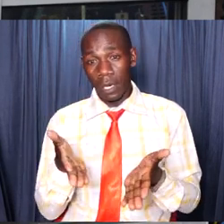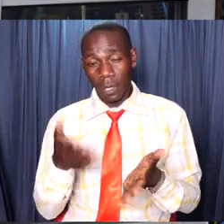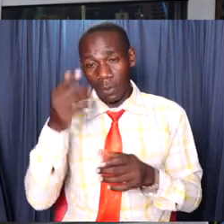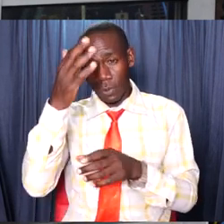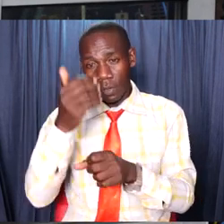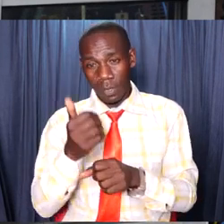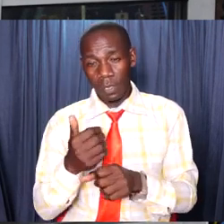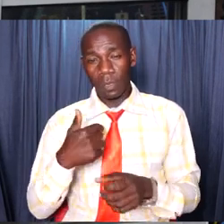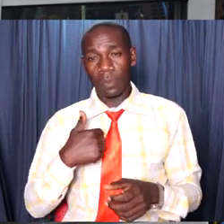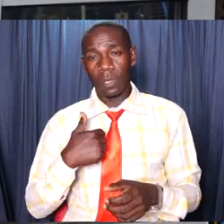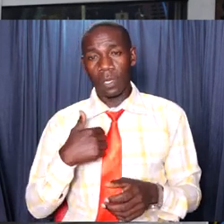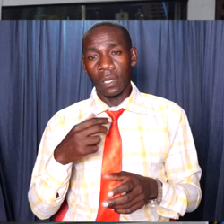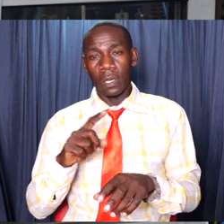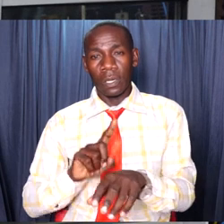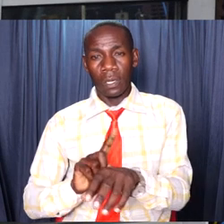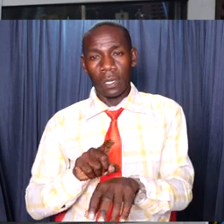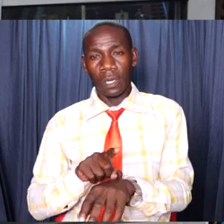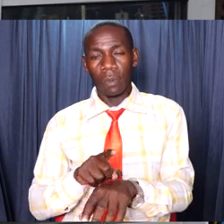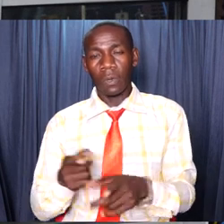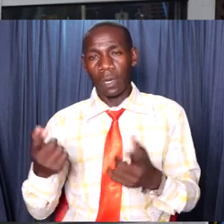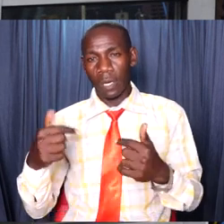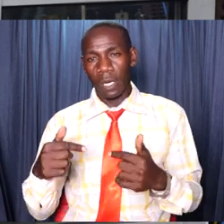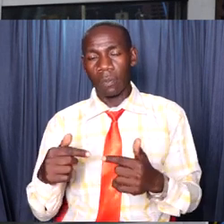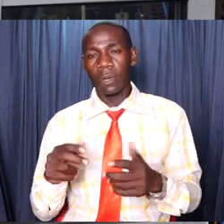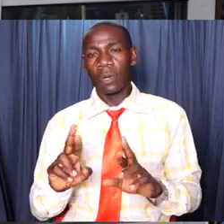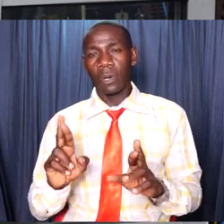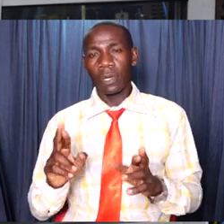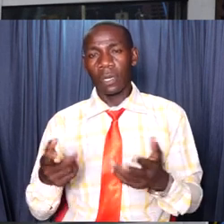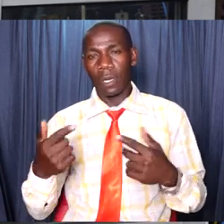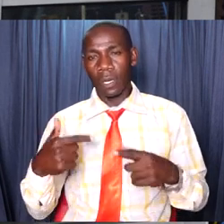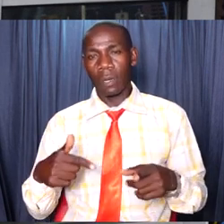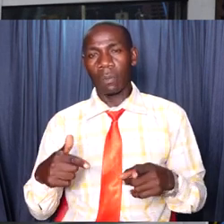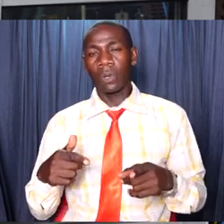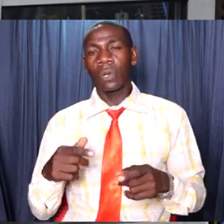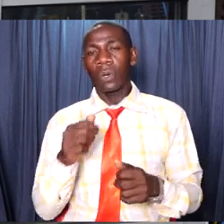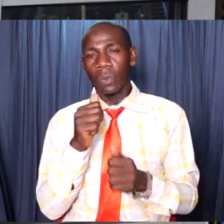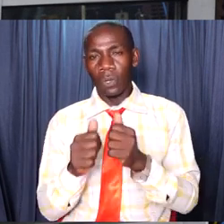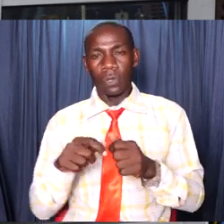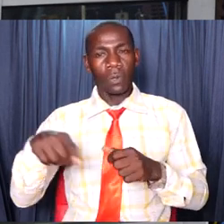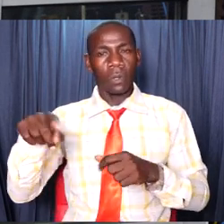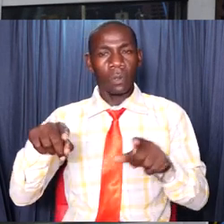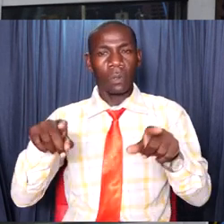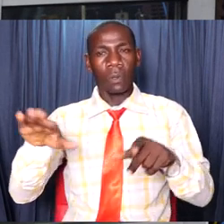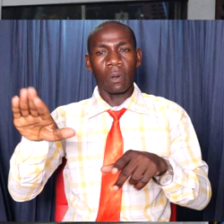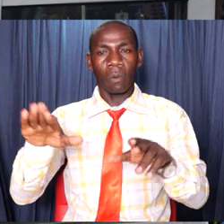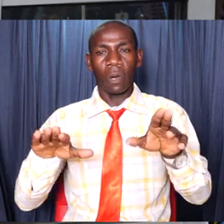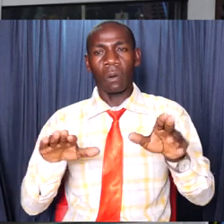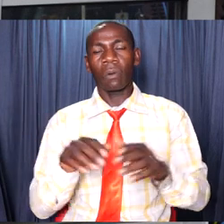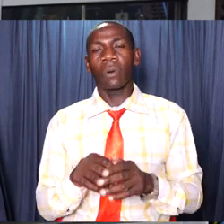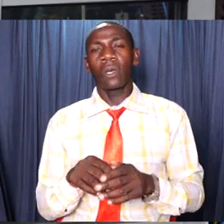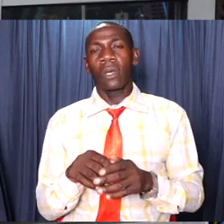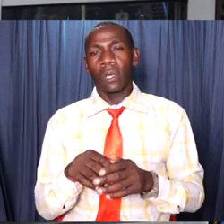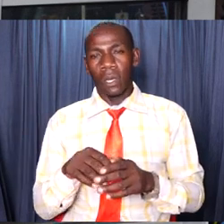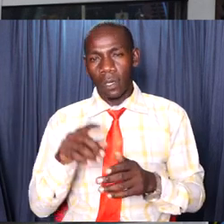mnasadiki sasa? Tazama saa yaja. Naam, imekwisha kuja. Ambapo mtatawanyika kila moja kwao